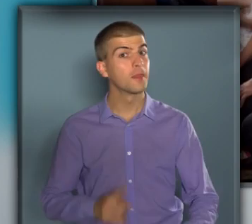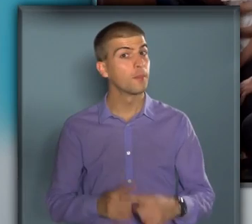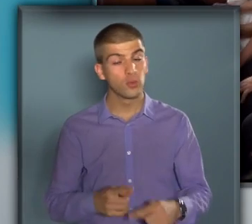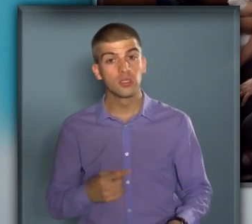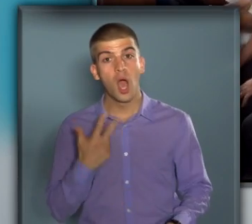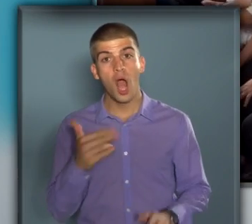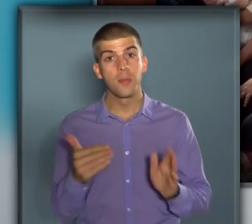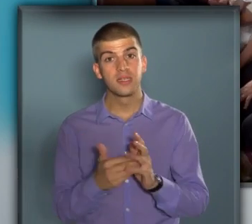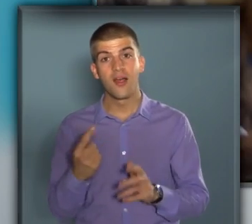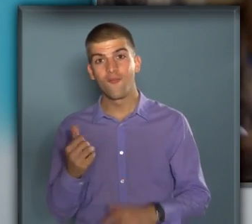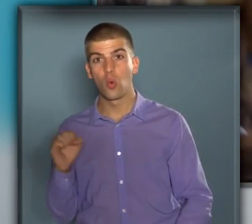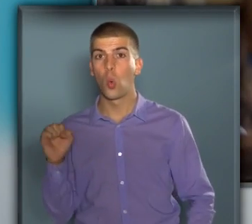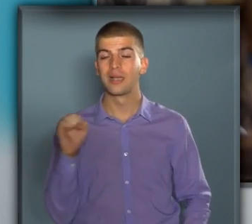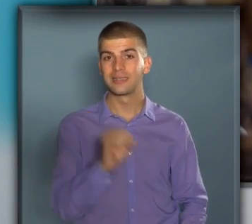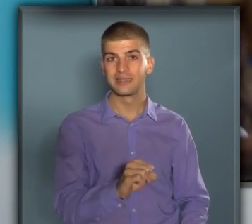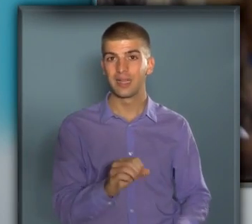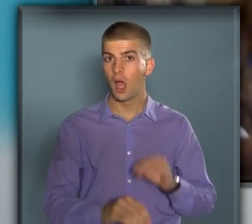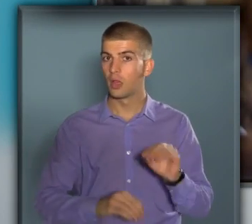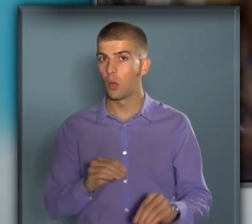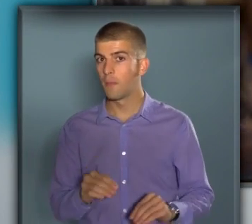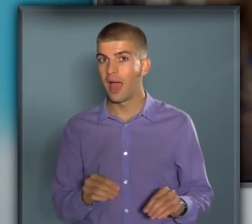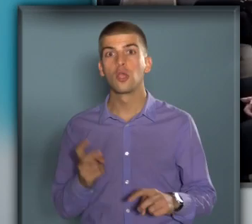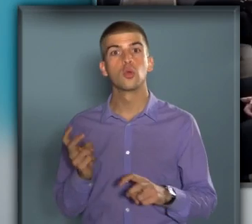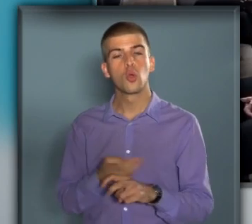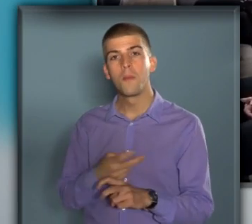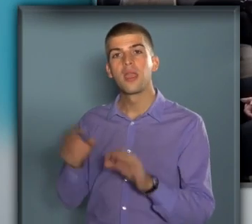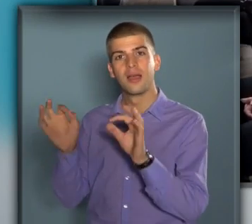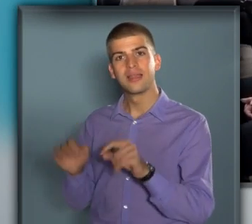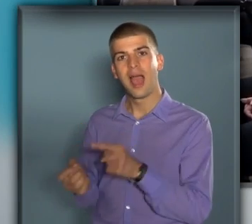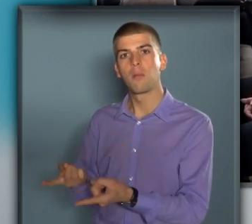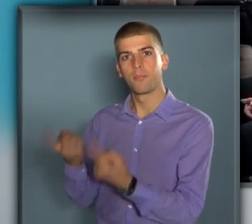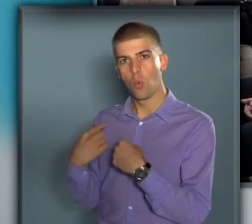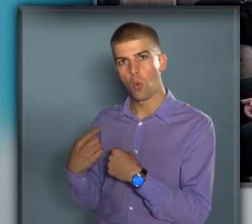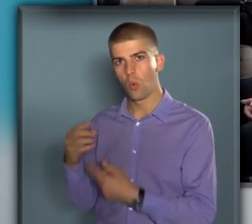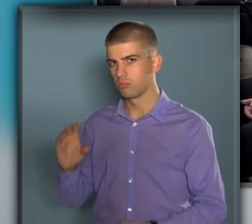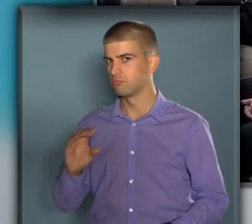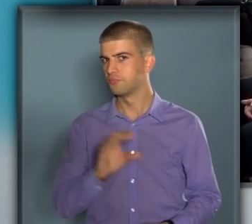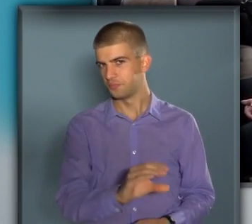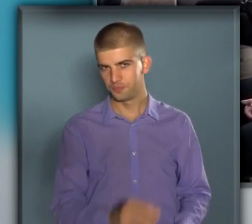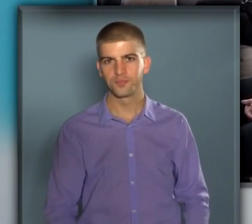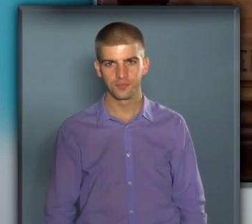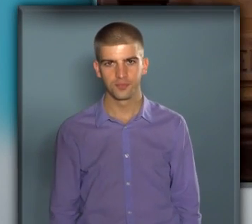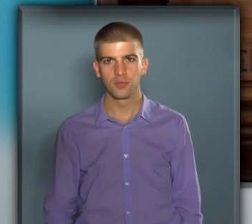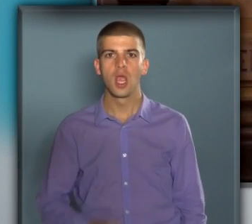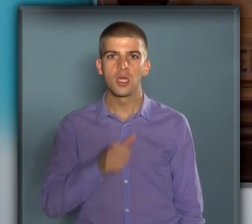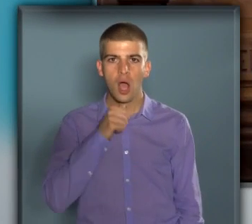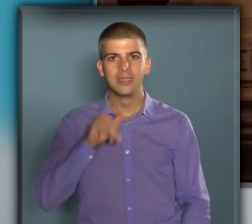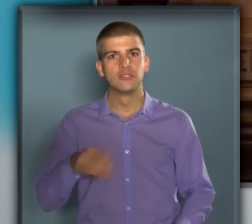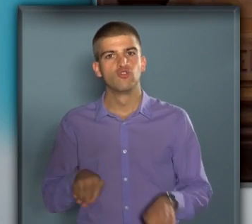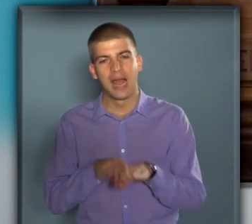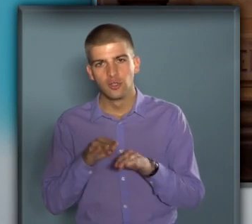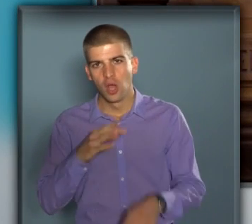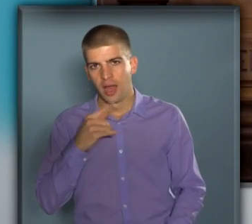egy 30000 forintos hozzájárulás is. A kőbányai gyárak is kivették a részüket az építkezésből. A